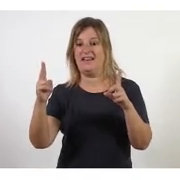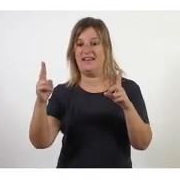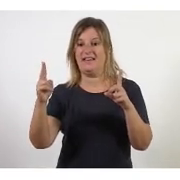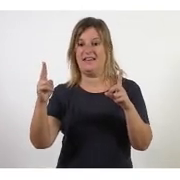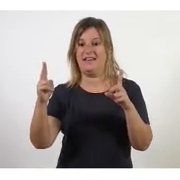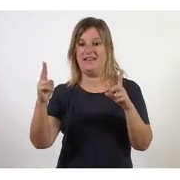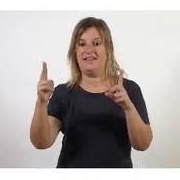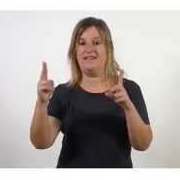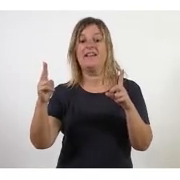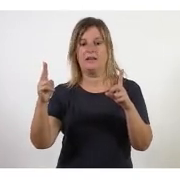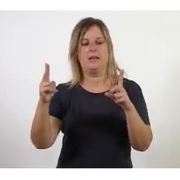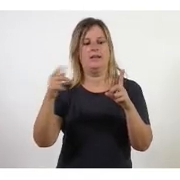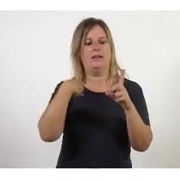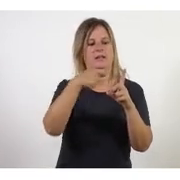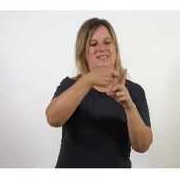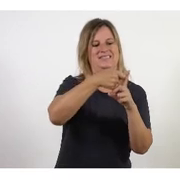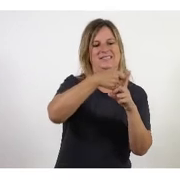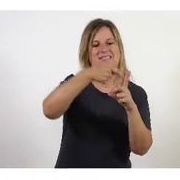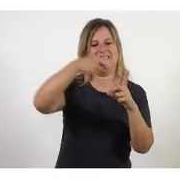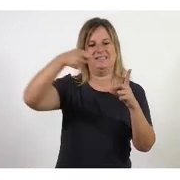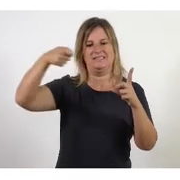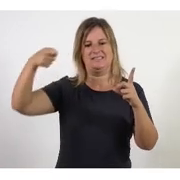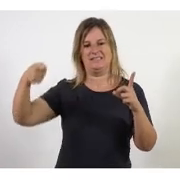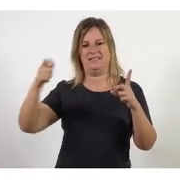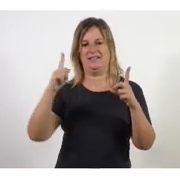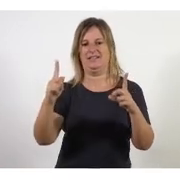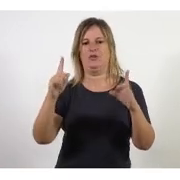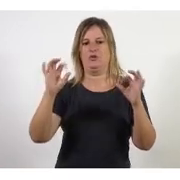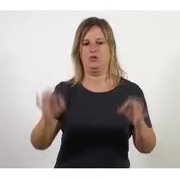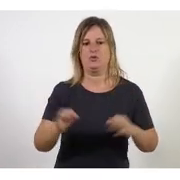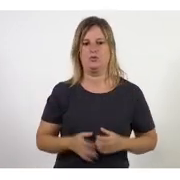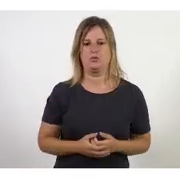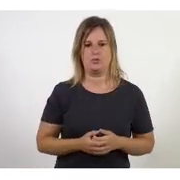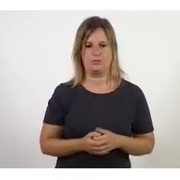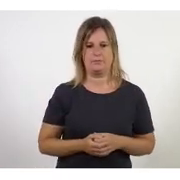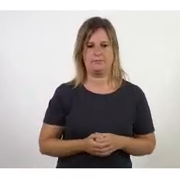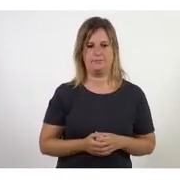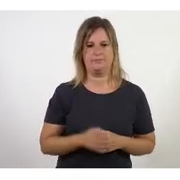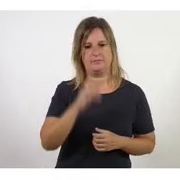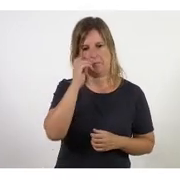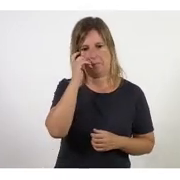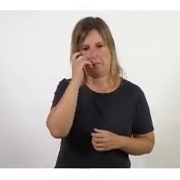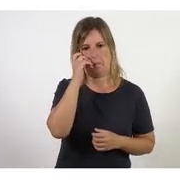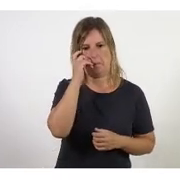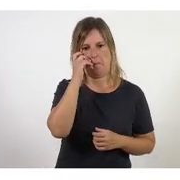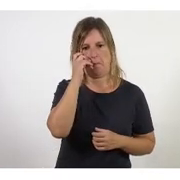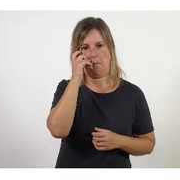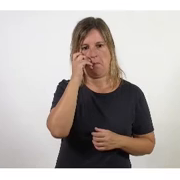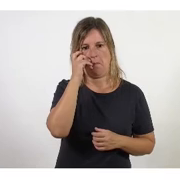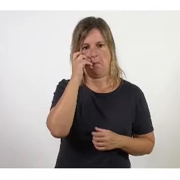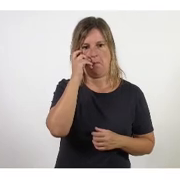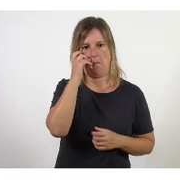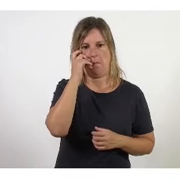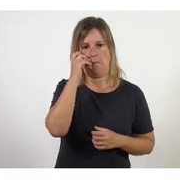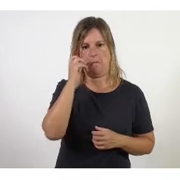acaba de dir Agenda 2030, doncs agafarem aquest clip i l'estirarem fins que coincideixi, vale? Aquí no anirem fent molt.